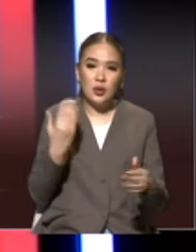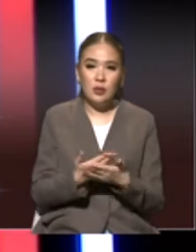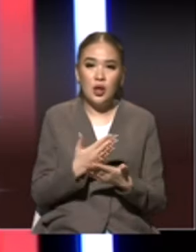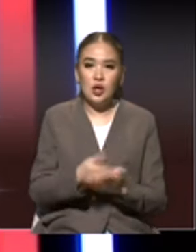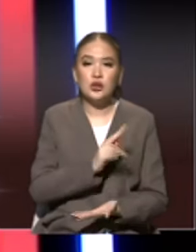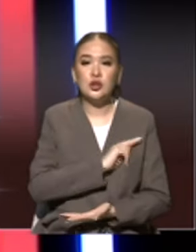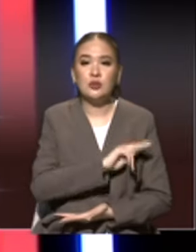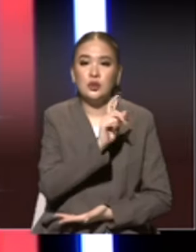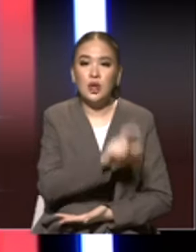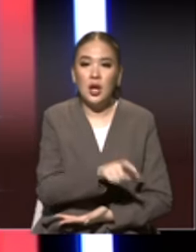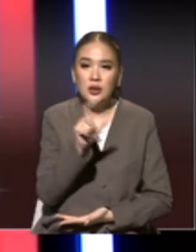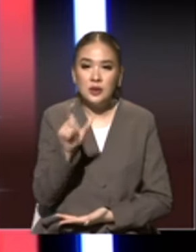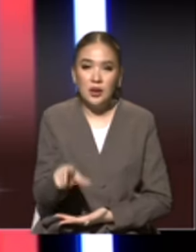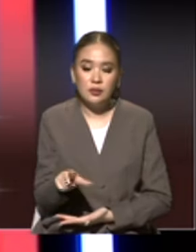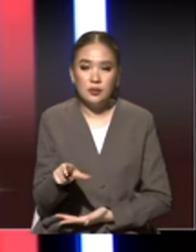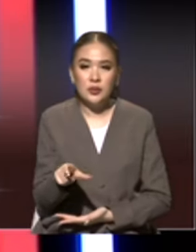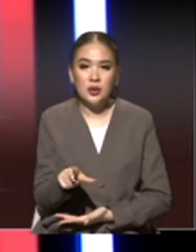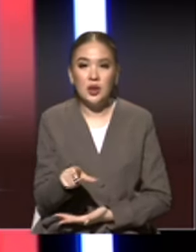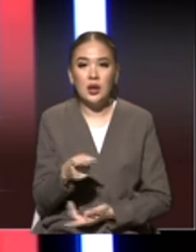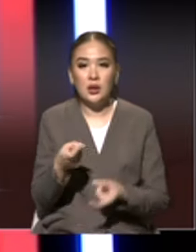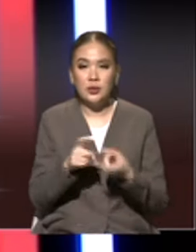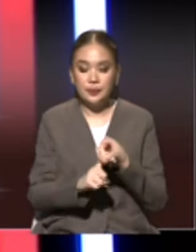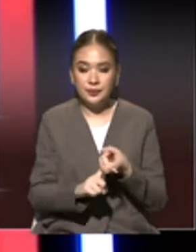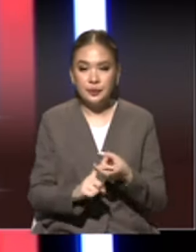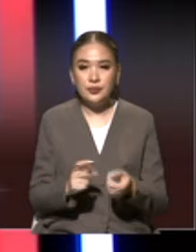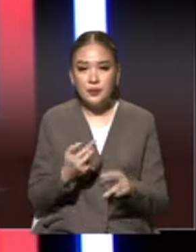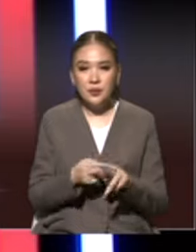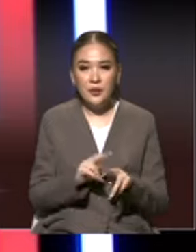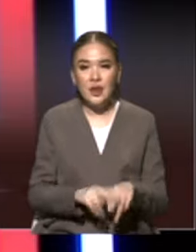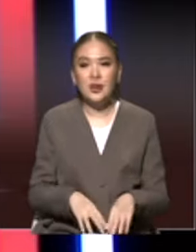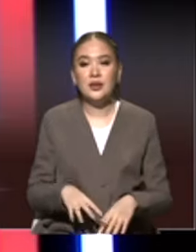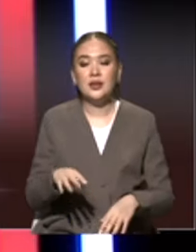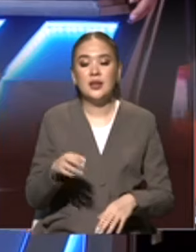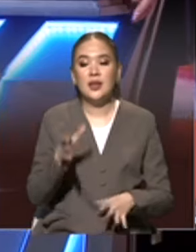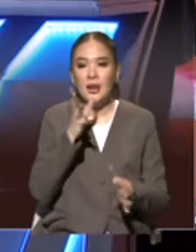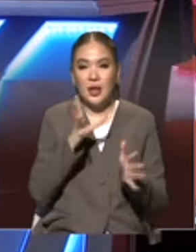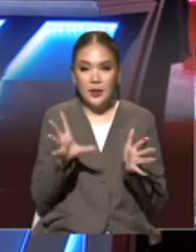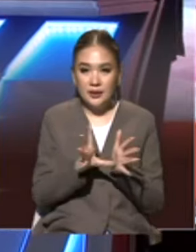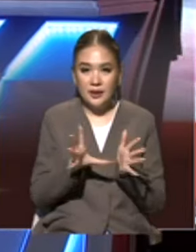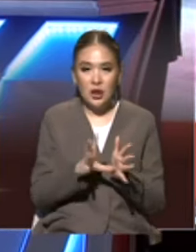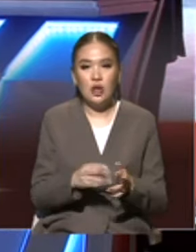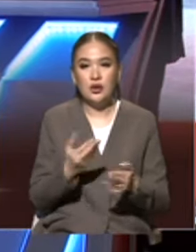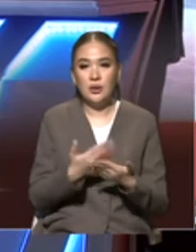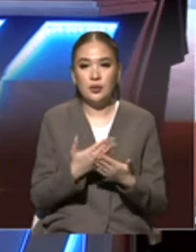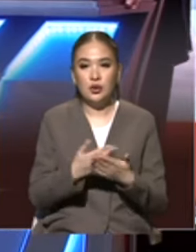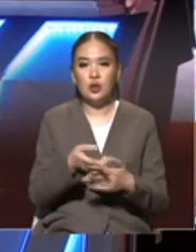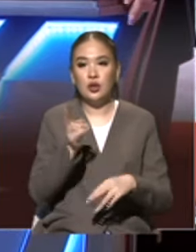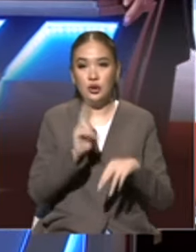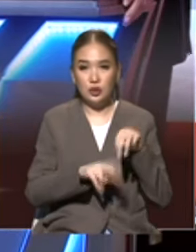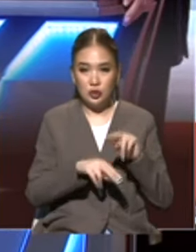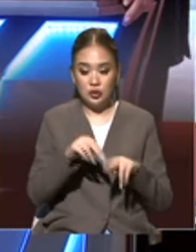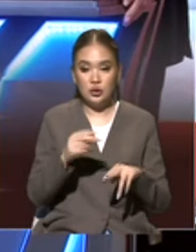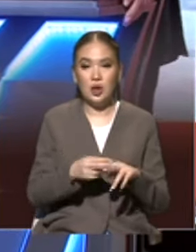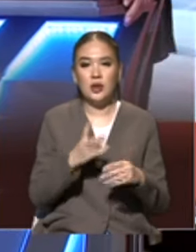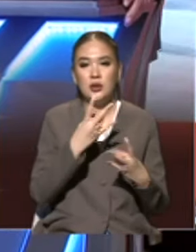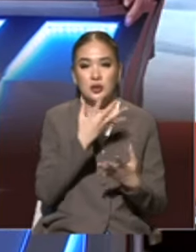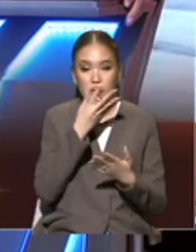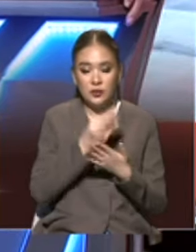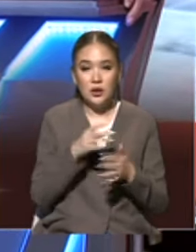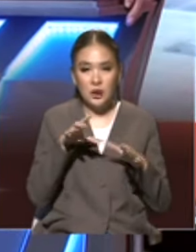жұмысшыларды айттық, адами ресурстар, ол қызметкерлер деп. Әдейі мамандандырылған техникалар ғой. Жаңағы егер құрылыс сапасында болса, өзінің жаңағы тракторлары болу